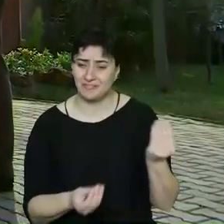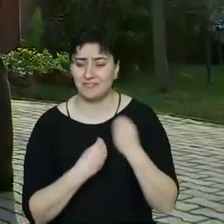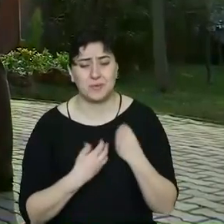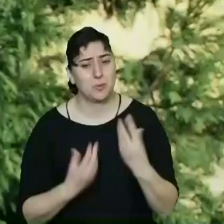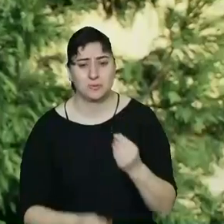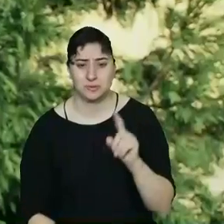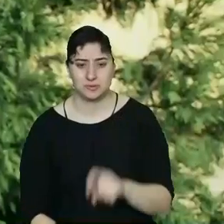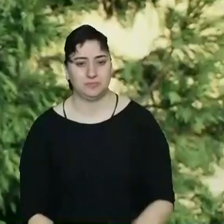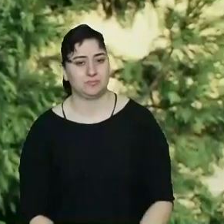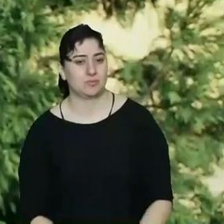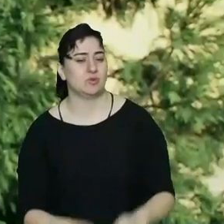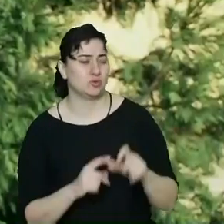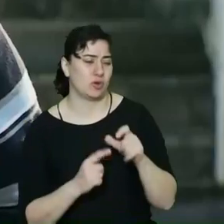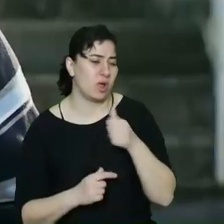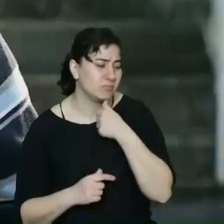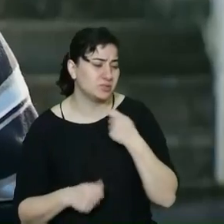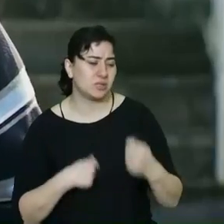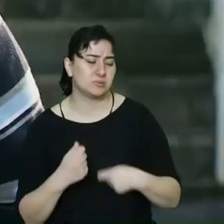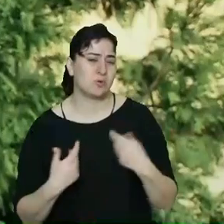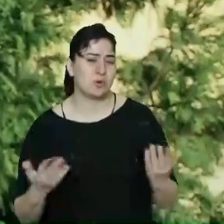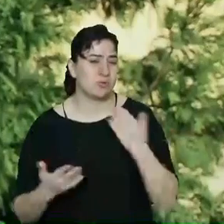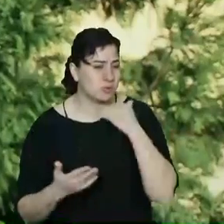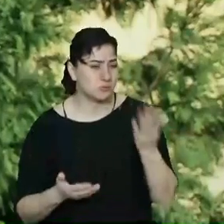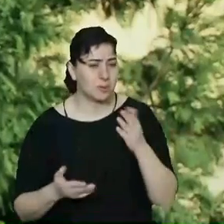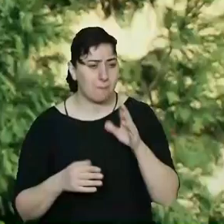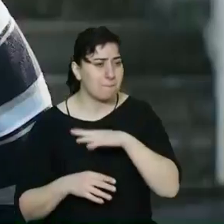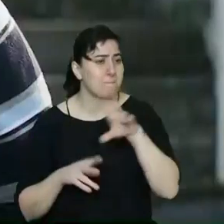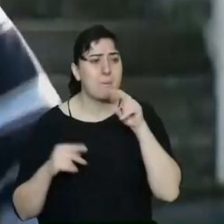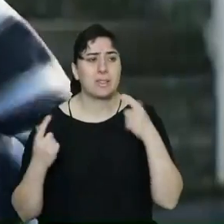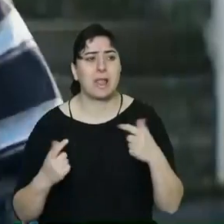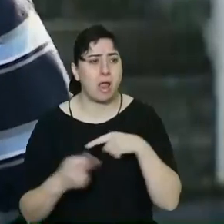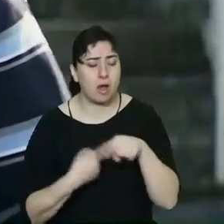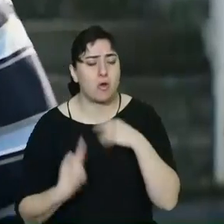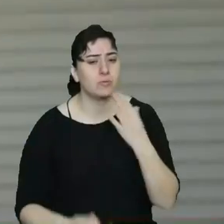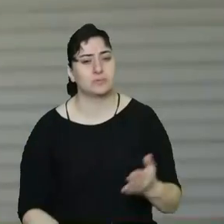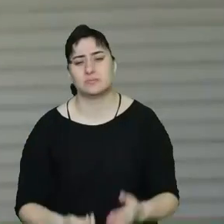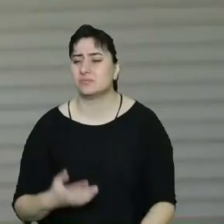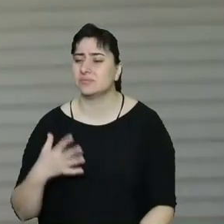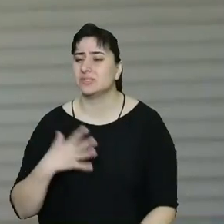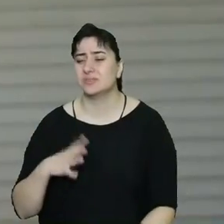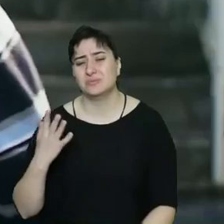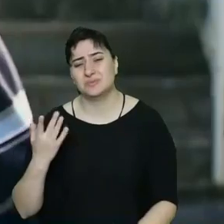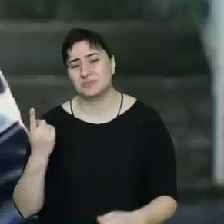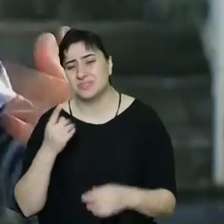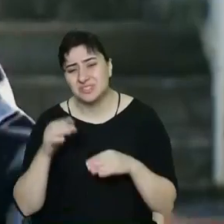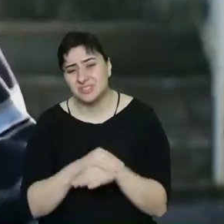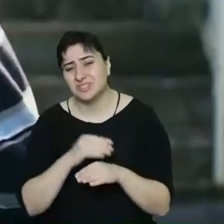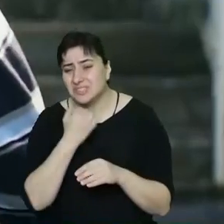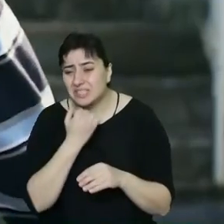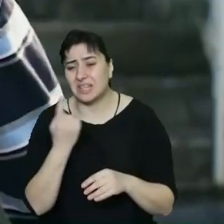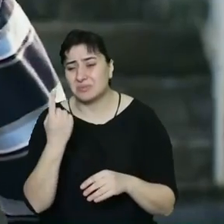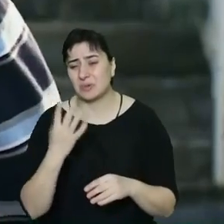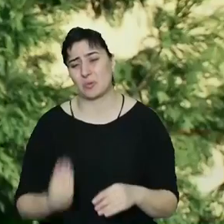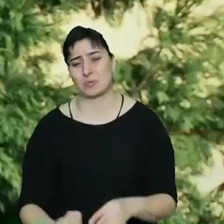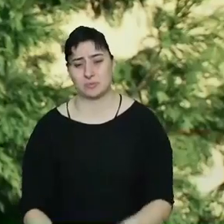Soralım bakalım ya. Ya Şükrü abi saçmalama. Kapı kapı dolaşıp insanlardan papağan mı isteyeceğiz? Ya istemesek de olur. Biz saklanarsak olur ya. İstek bir